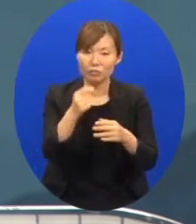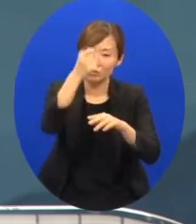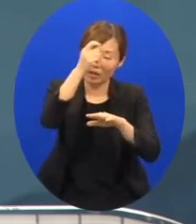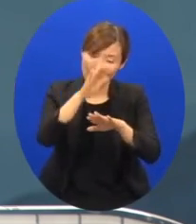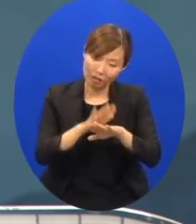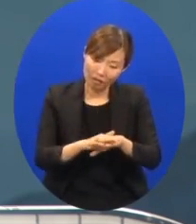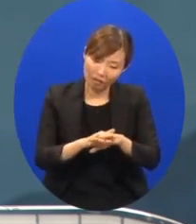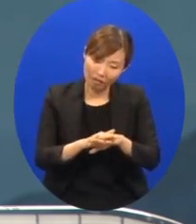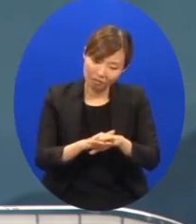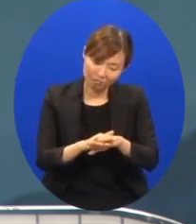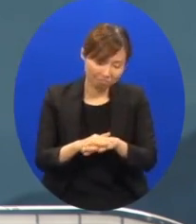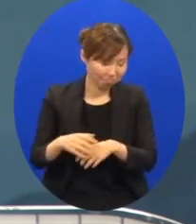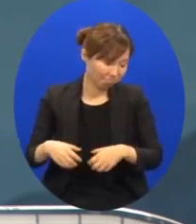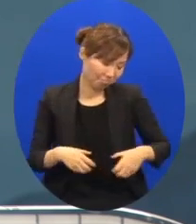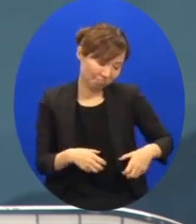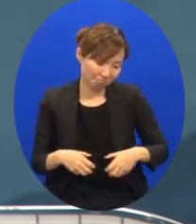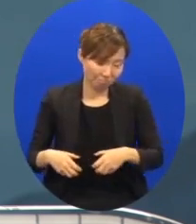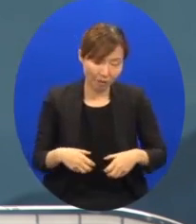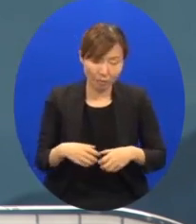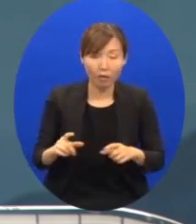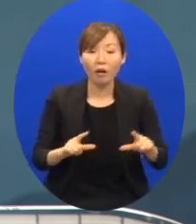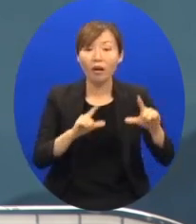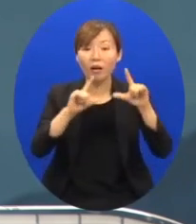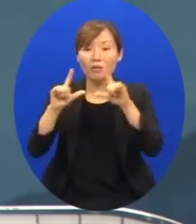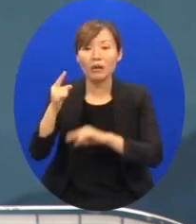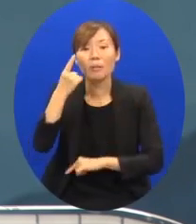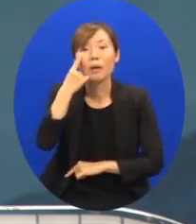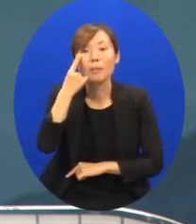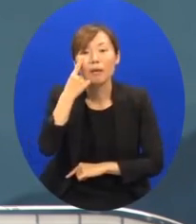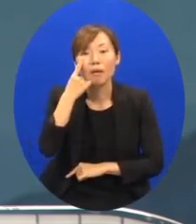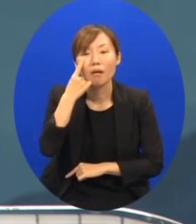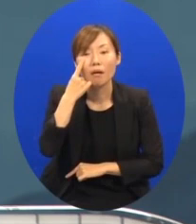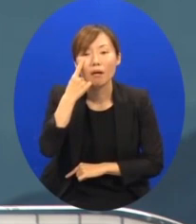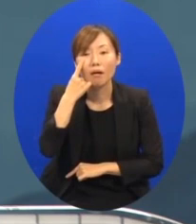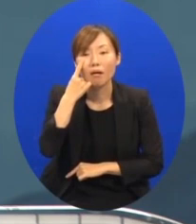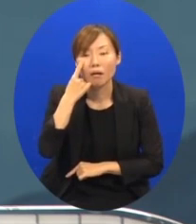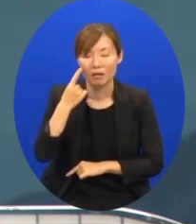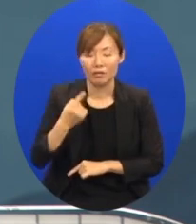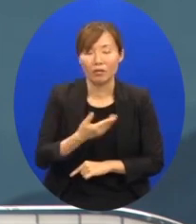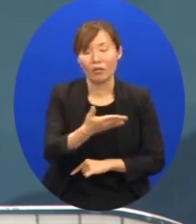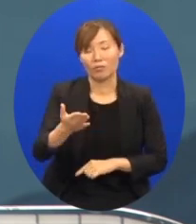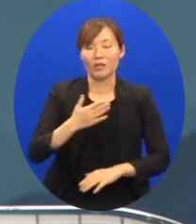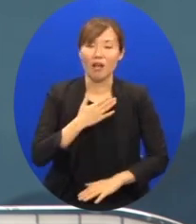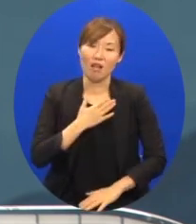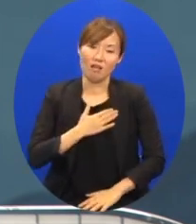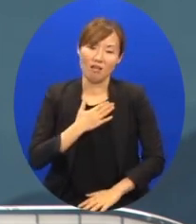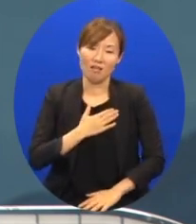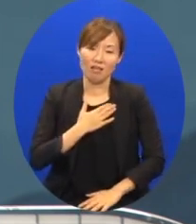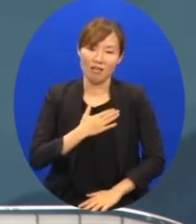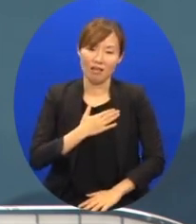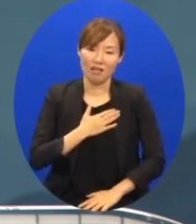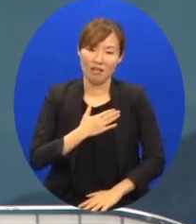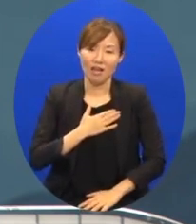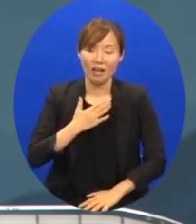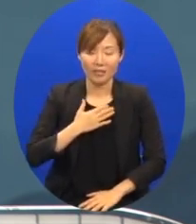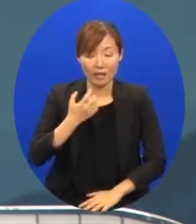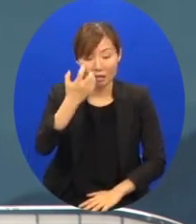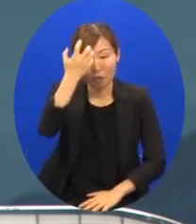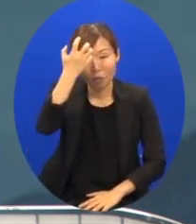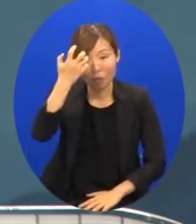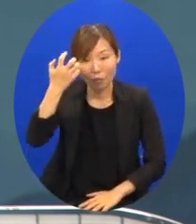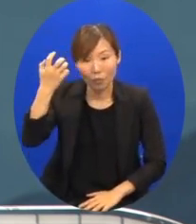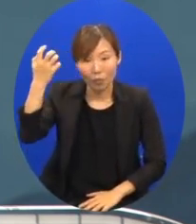한번 그렇게 살아 보십시오 여러분이 금방 압니다 내 영원히